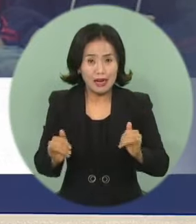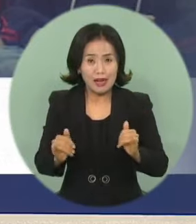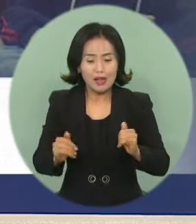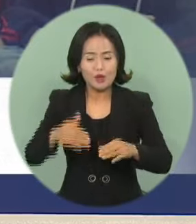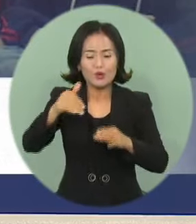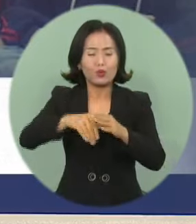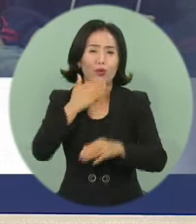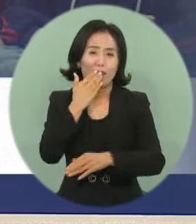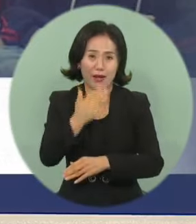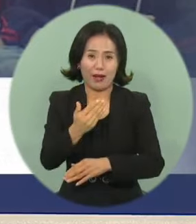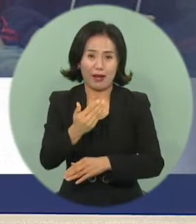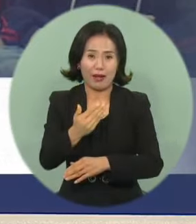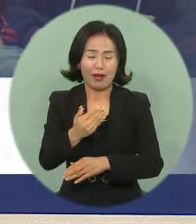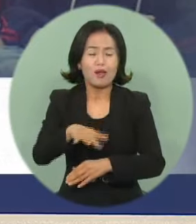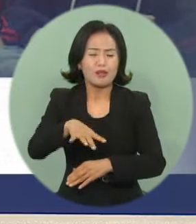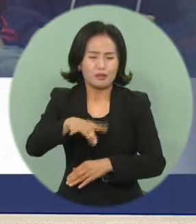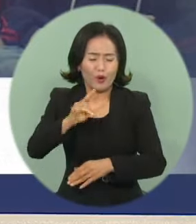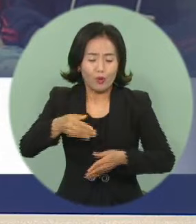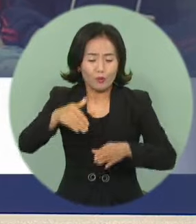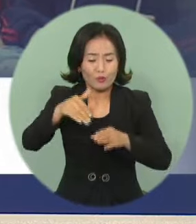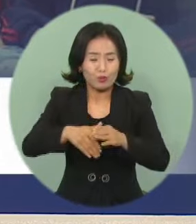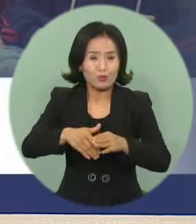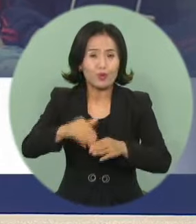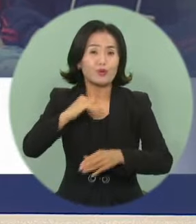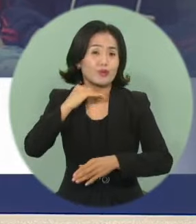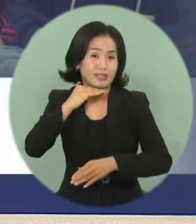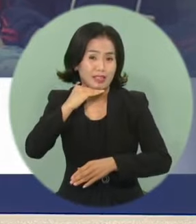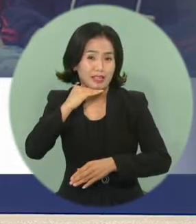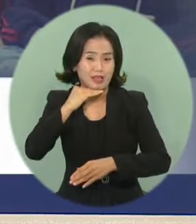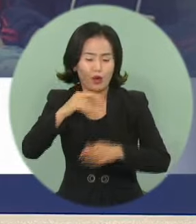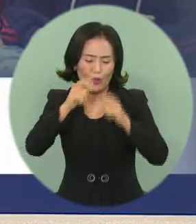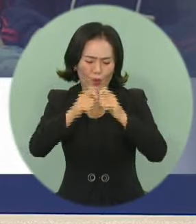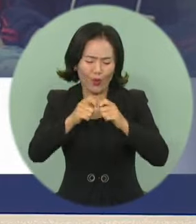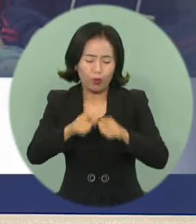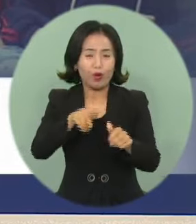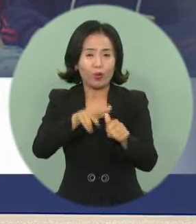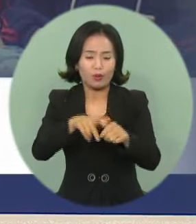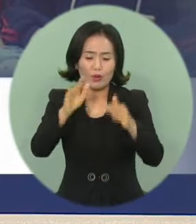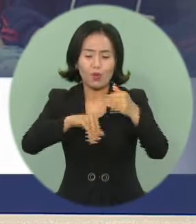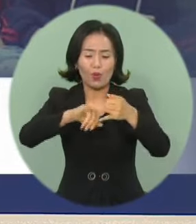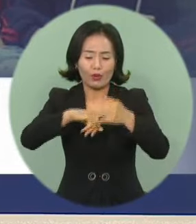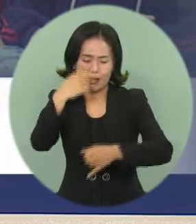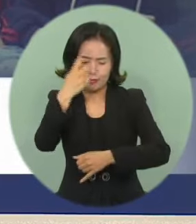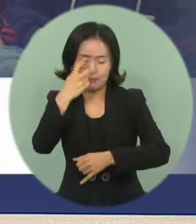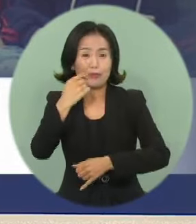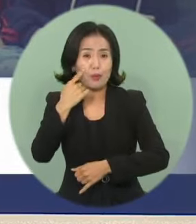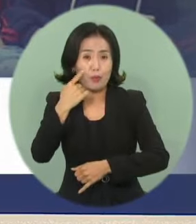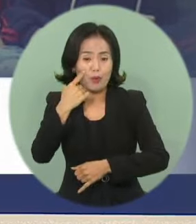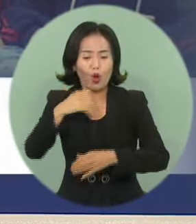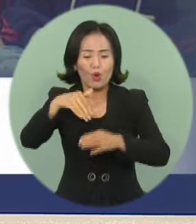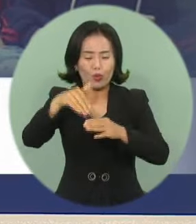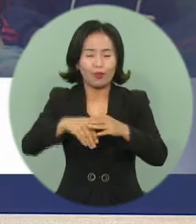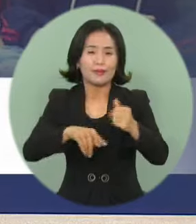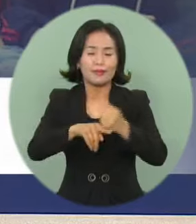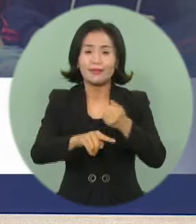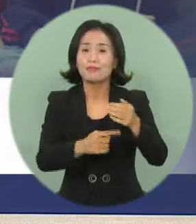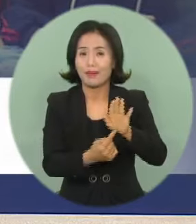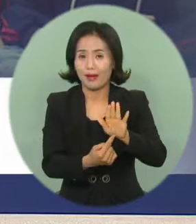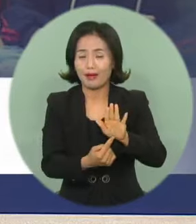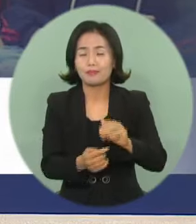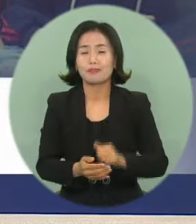수 있는데요. 생애 첫 투표를 앞둔 학생들은 누구보다 꼼꼼하게 후보들의 공약을 살피면서 투표하겠다는 의지를